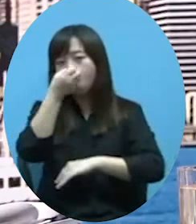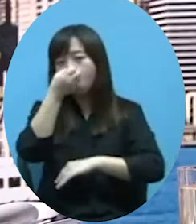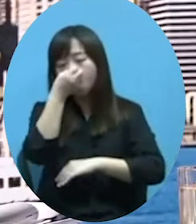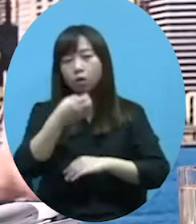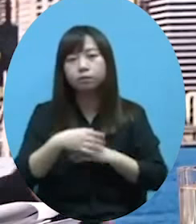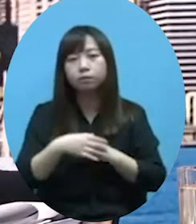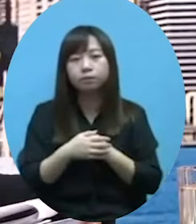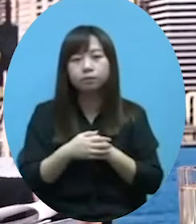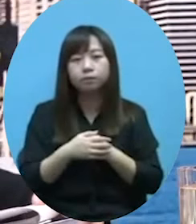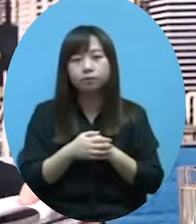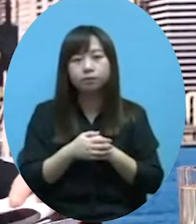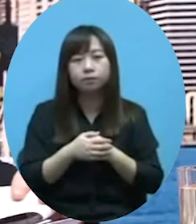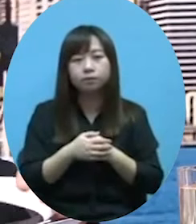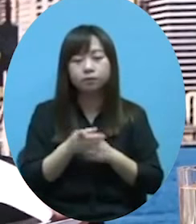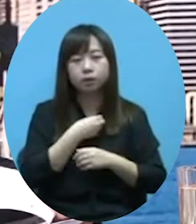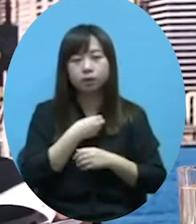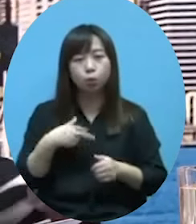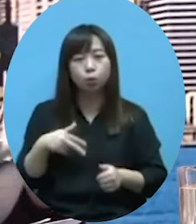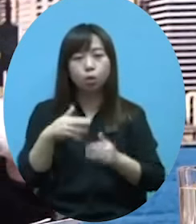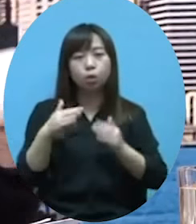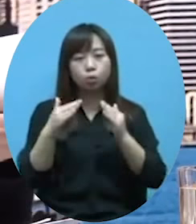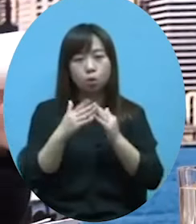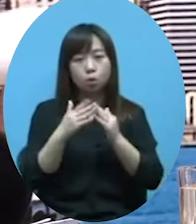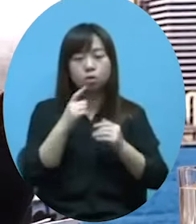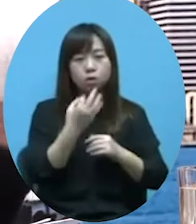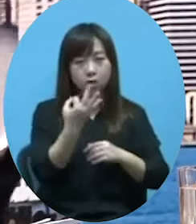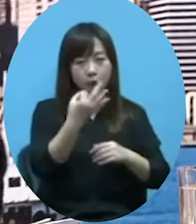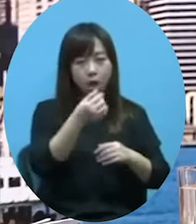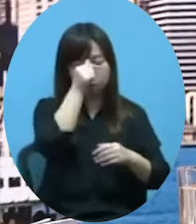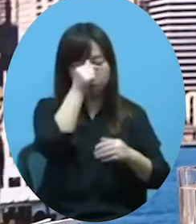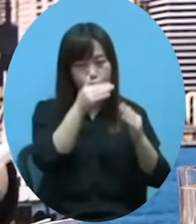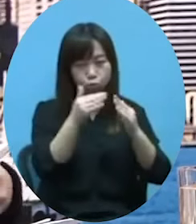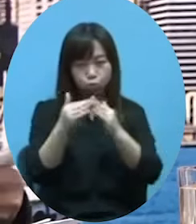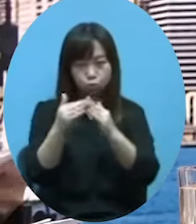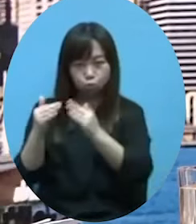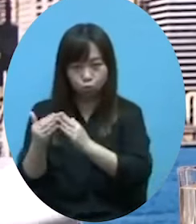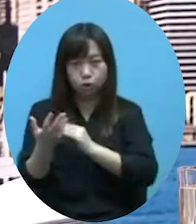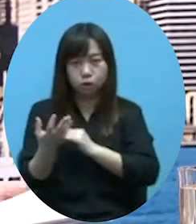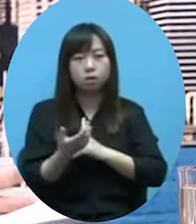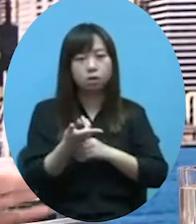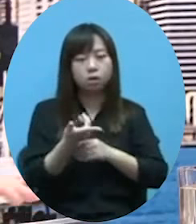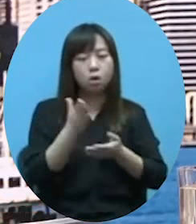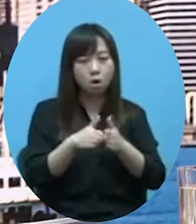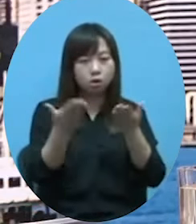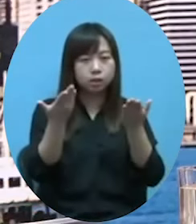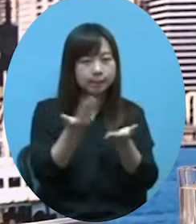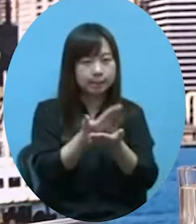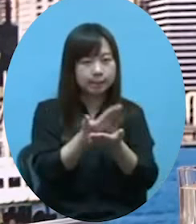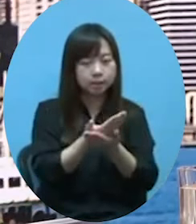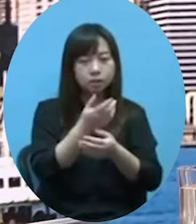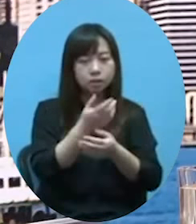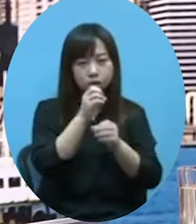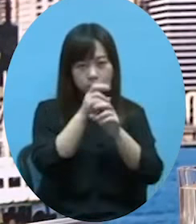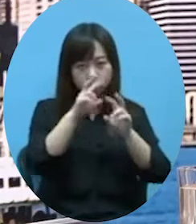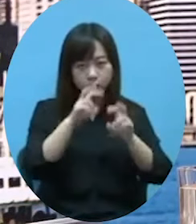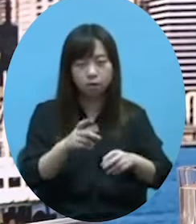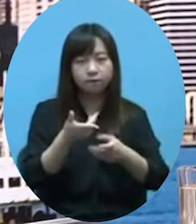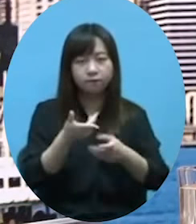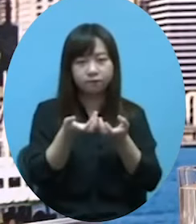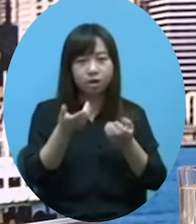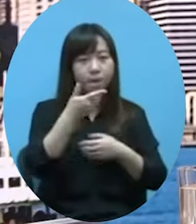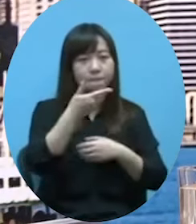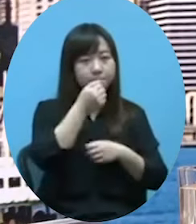在我們醫院局的三個醫院裡開始進行研究分別